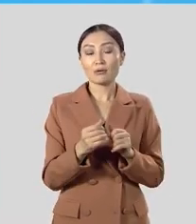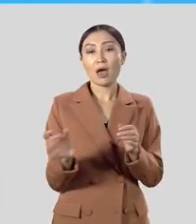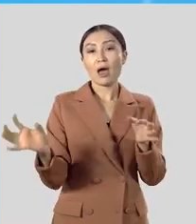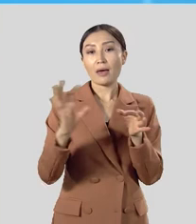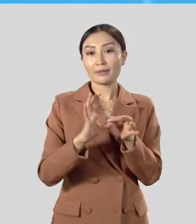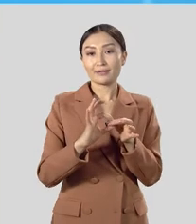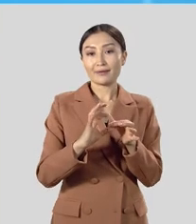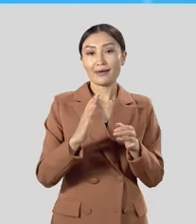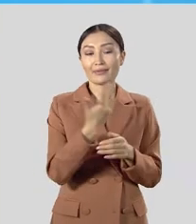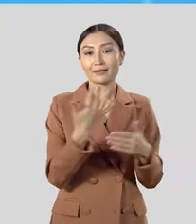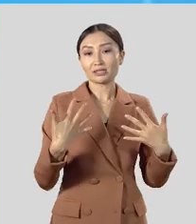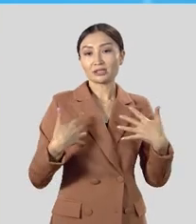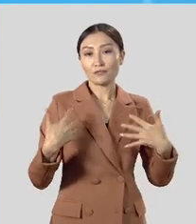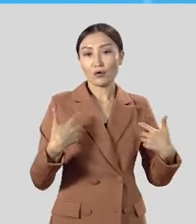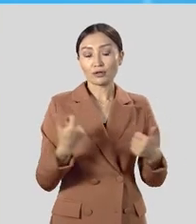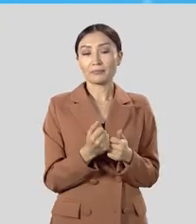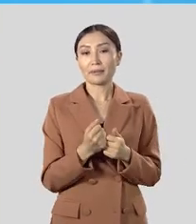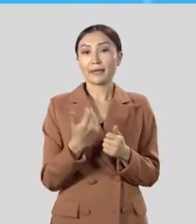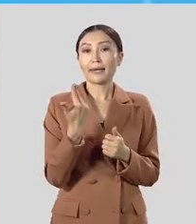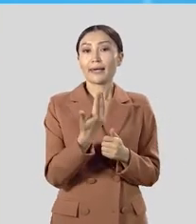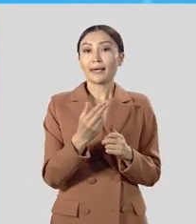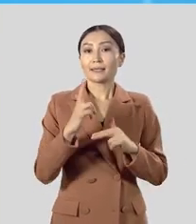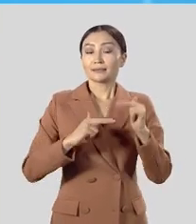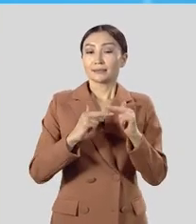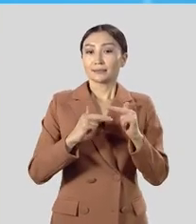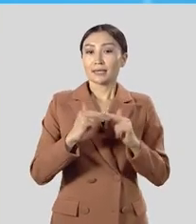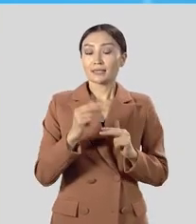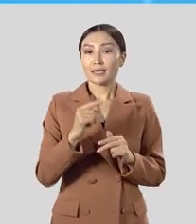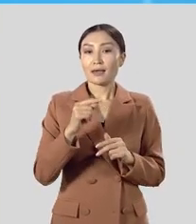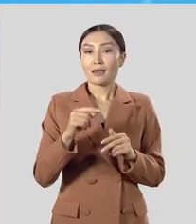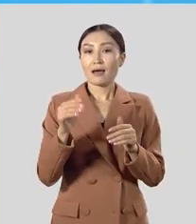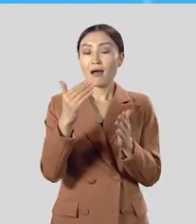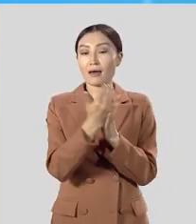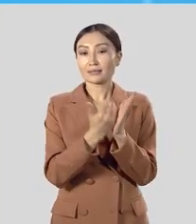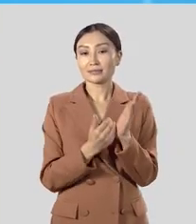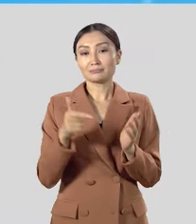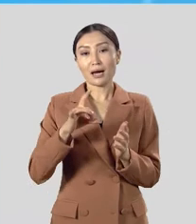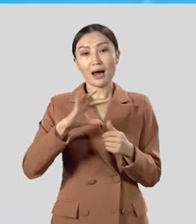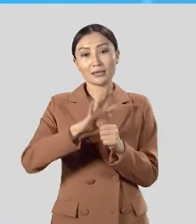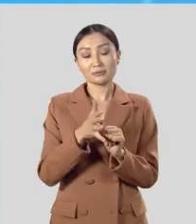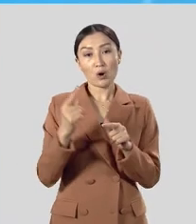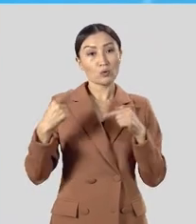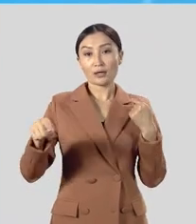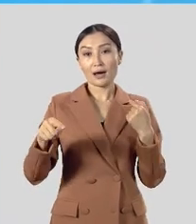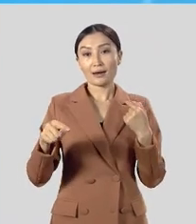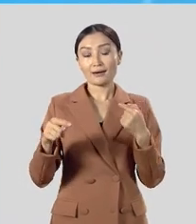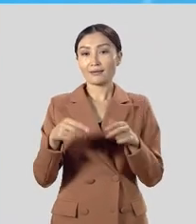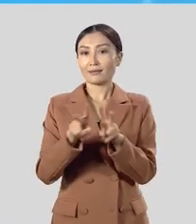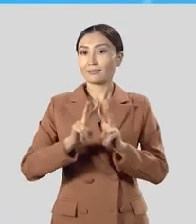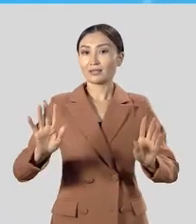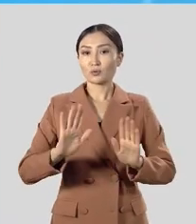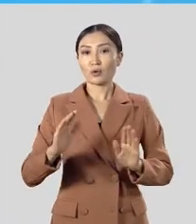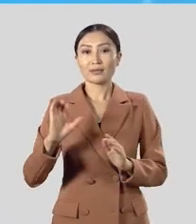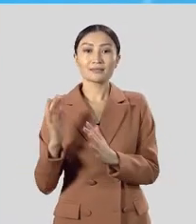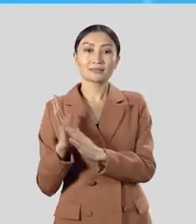их с животными. Строение организма гриба тоже уникально. Оно не сходно ни с